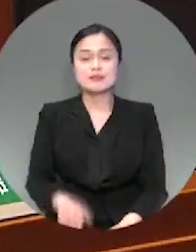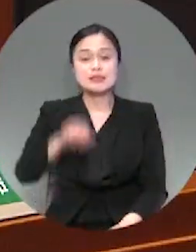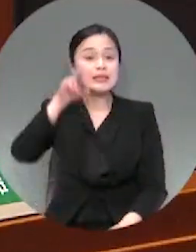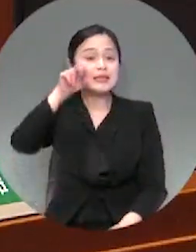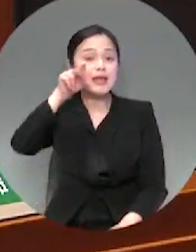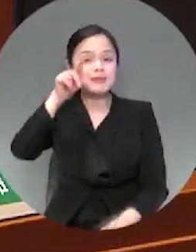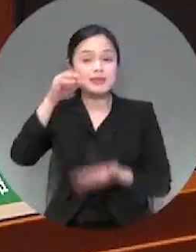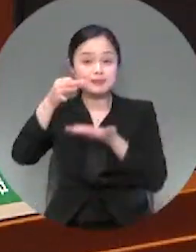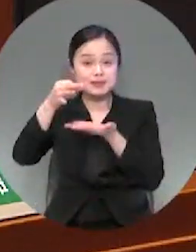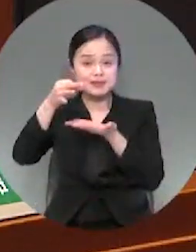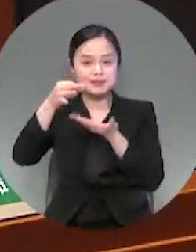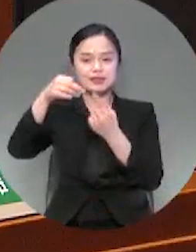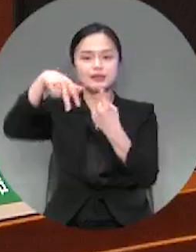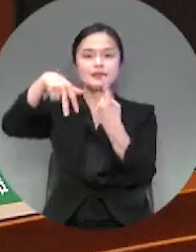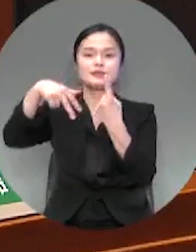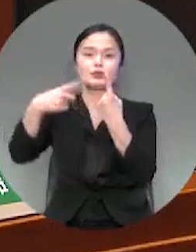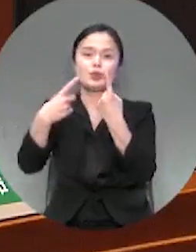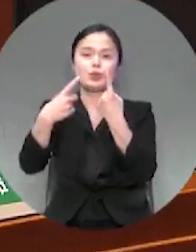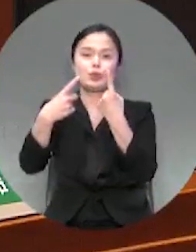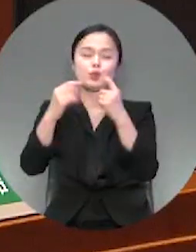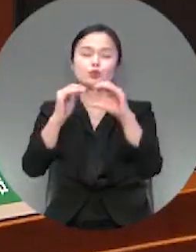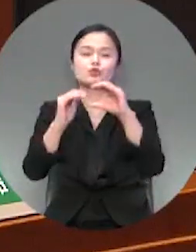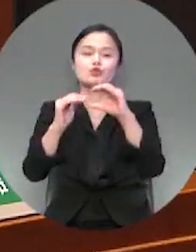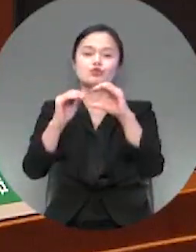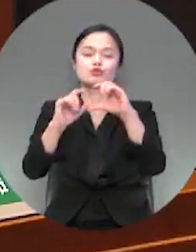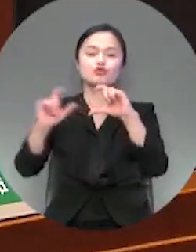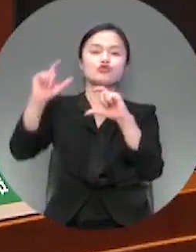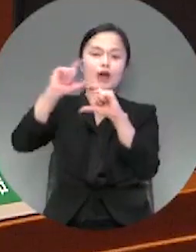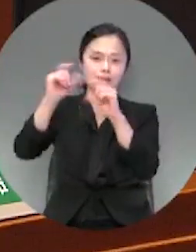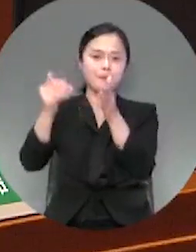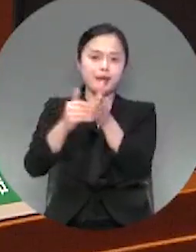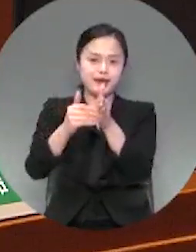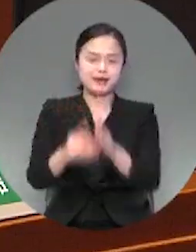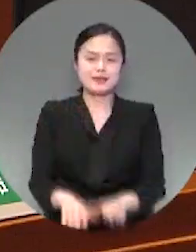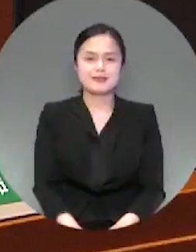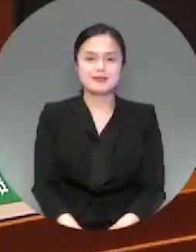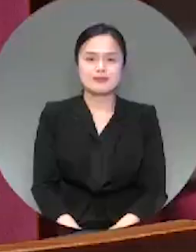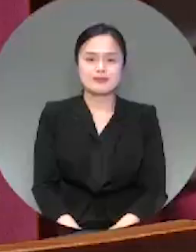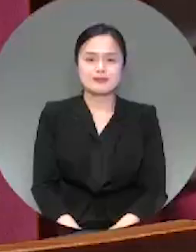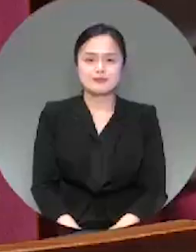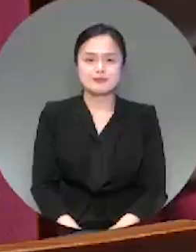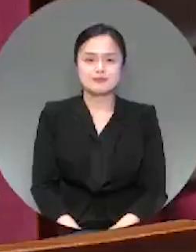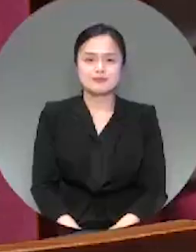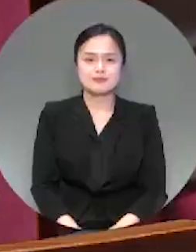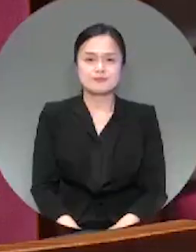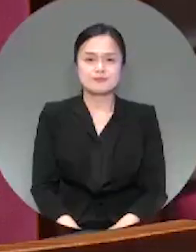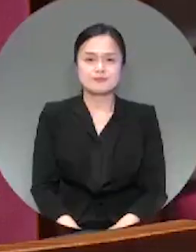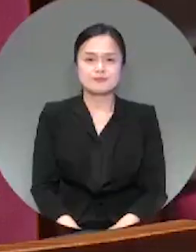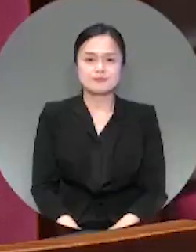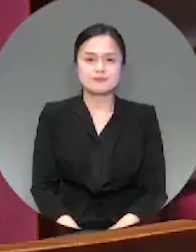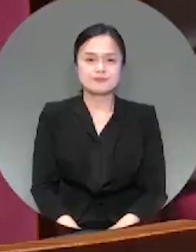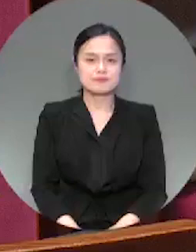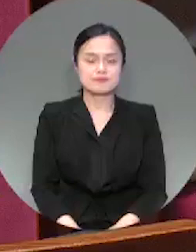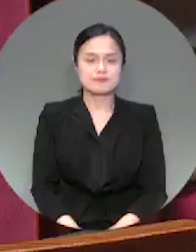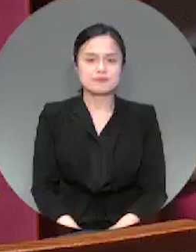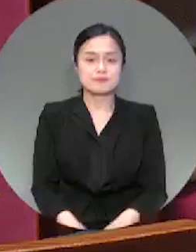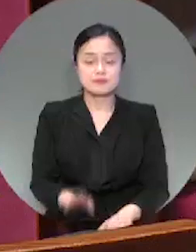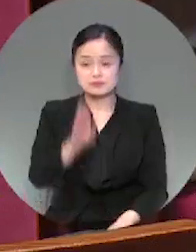예비비 1조를 추가한 게 사실상 방역을 염두에 두고 그렇게 가져왔단 말씀드립니다. 자, 지금 제가 왜 이 말씀을